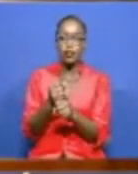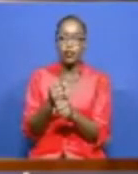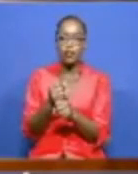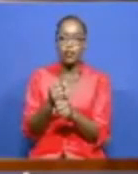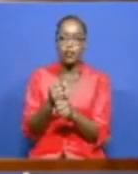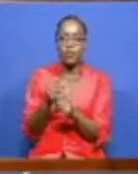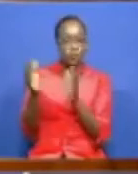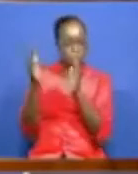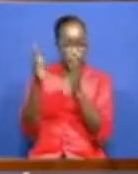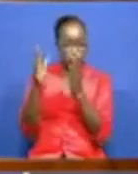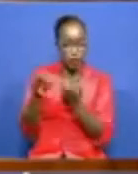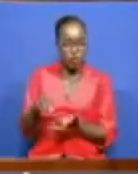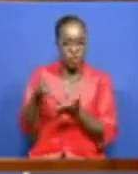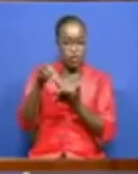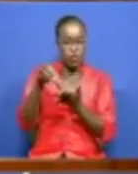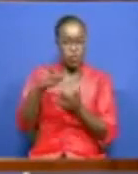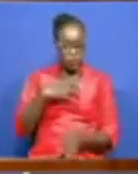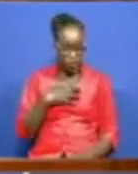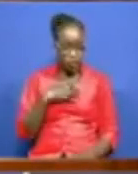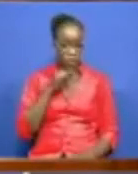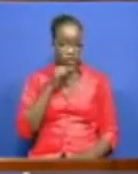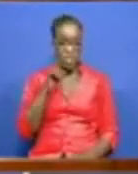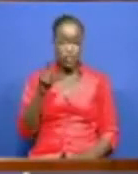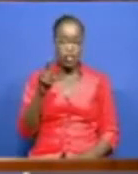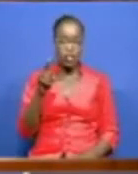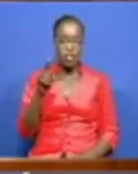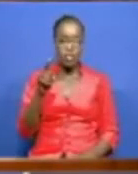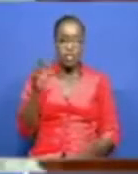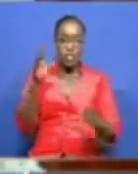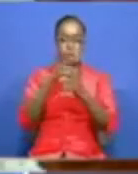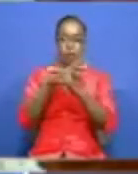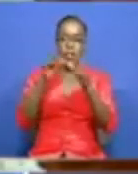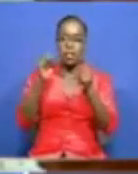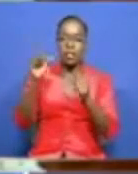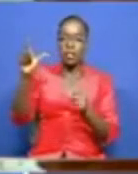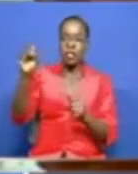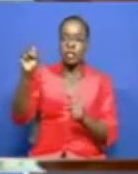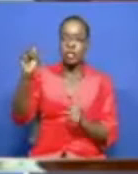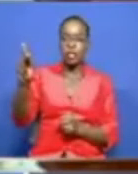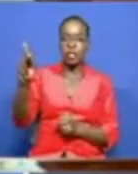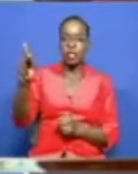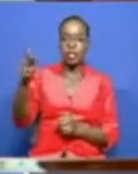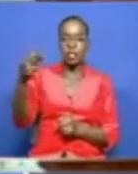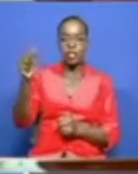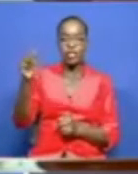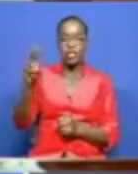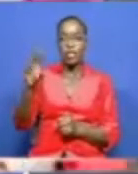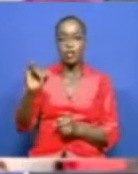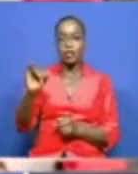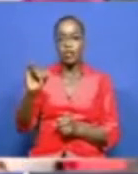Kwenye sherehe maalum ya kustaafu kwake, rais wa chama cha wanasheria nchini Nelson Havi alitoa